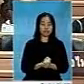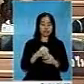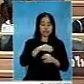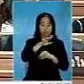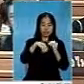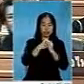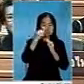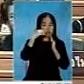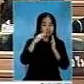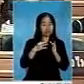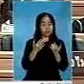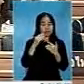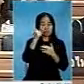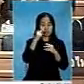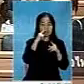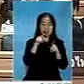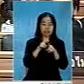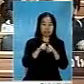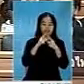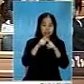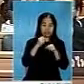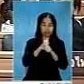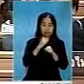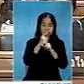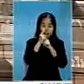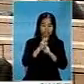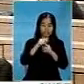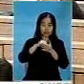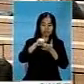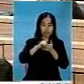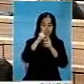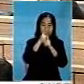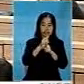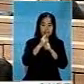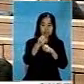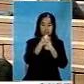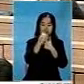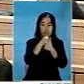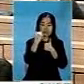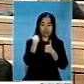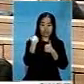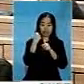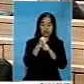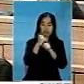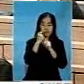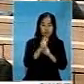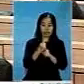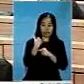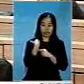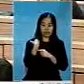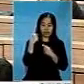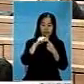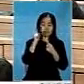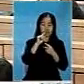ราก็รอได้และก็จะปฏิบัติตามคำวินิจฉัยและคำแนะนำของศาลรัฐธรรมนูญนั่นก็คือ